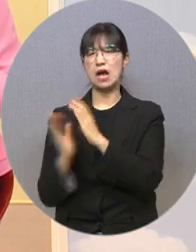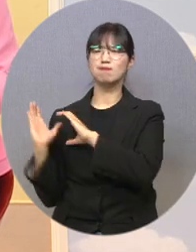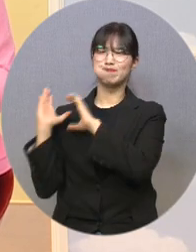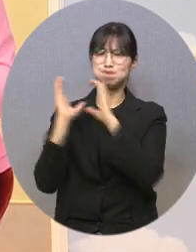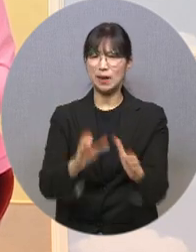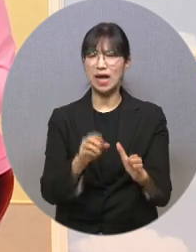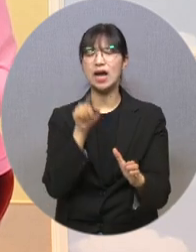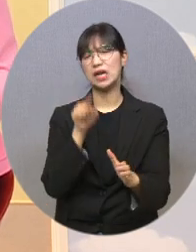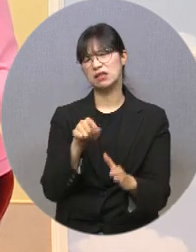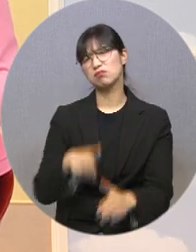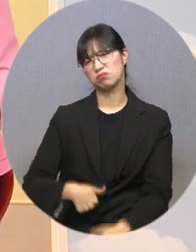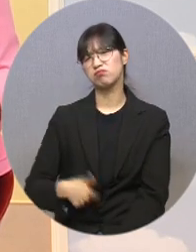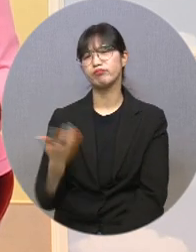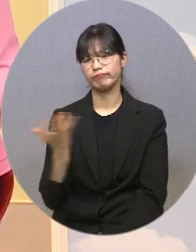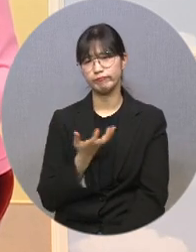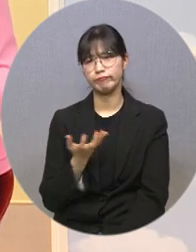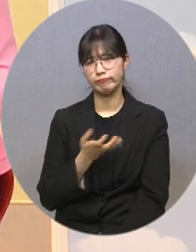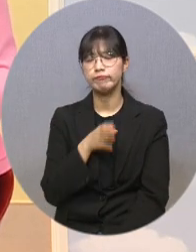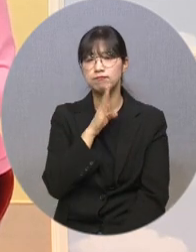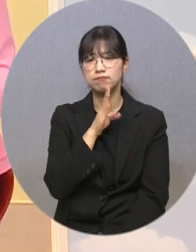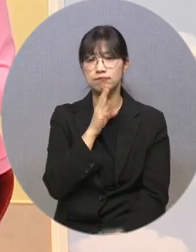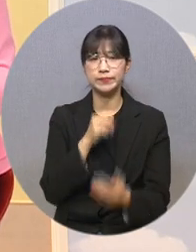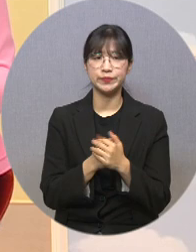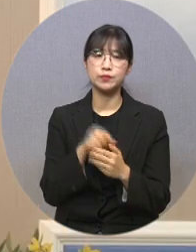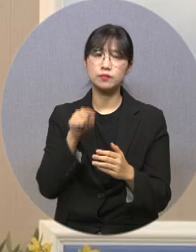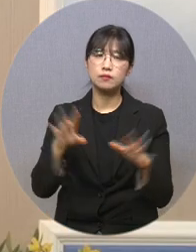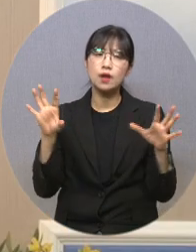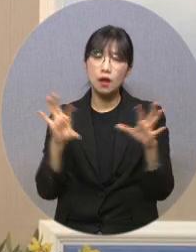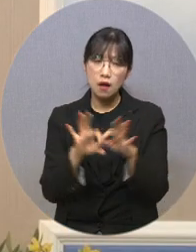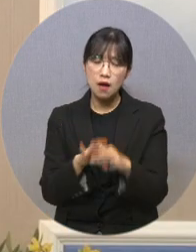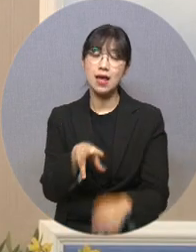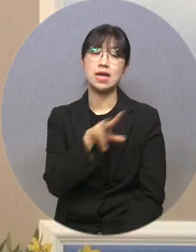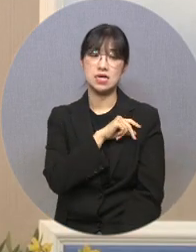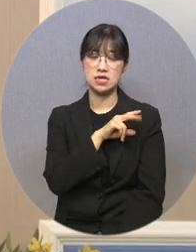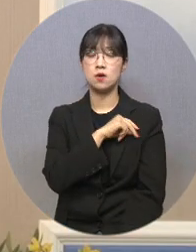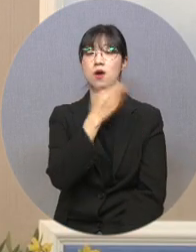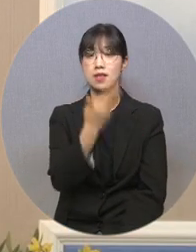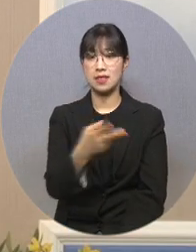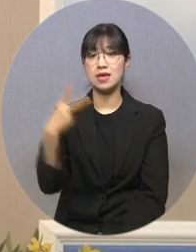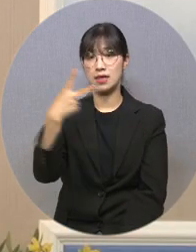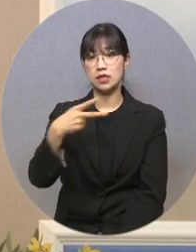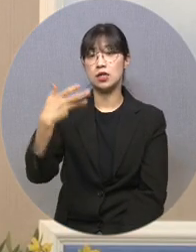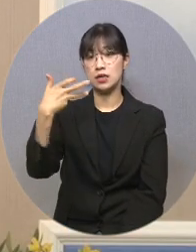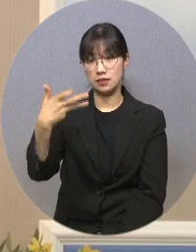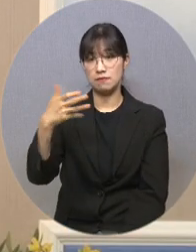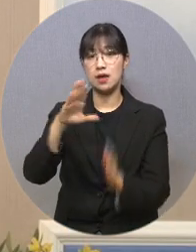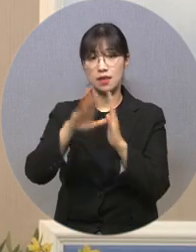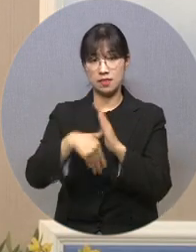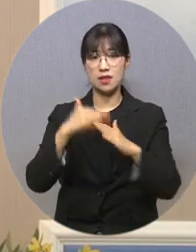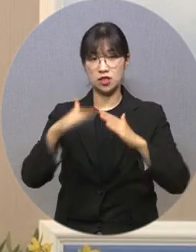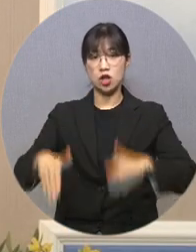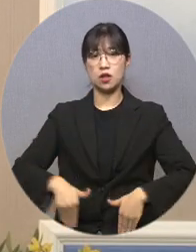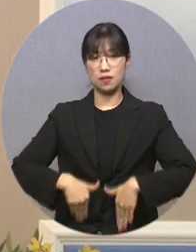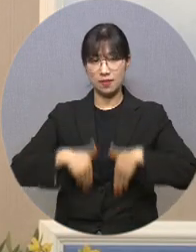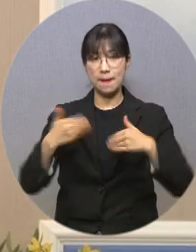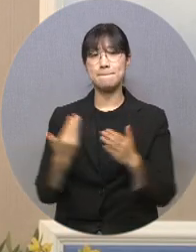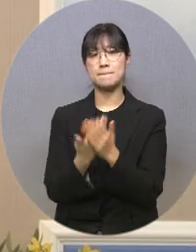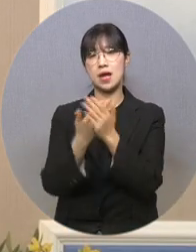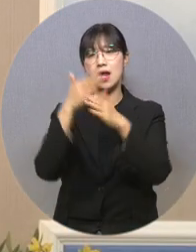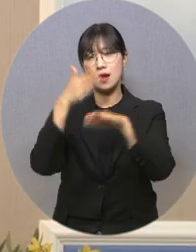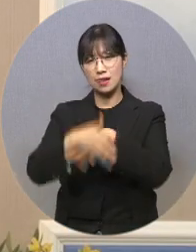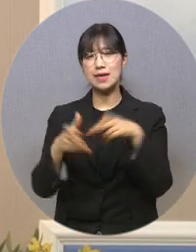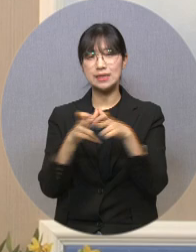같습니다. 그렇습니다. 예. 네. 이와 관련해서 의원님께서 2018년에 전라남도